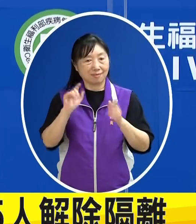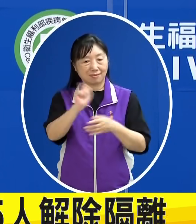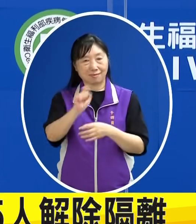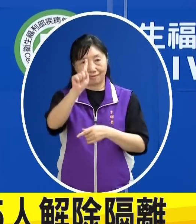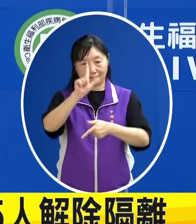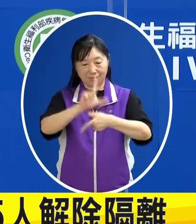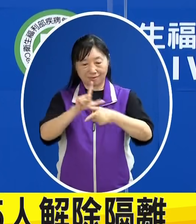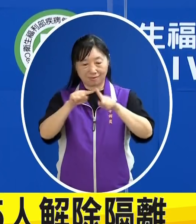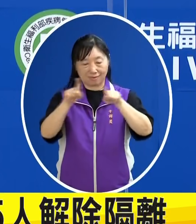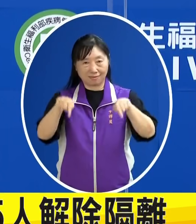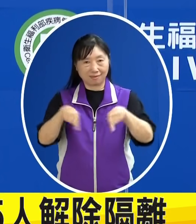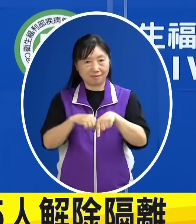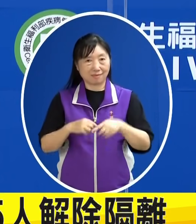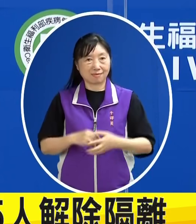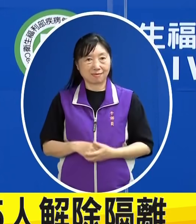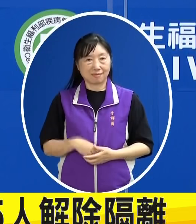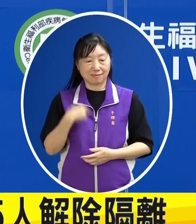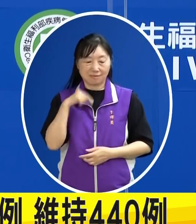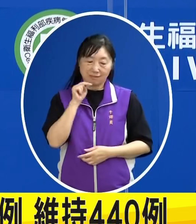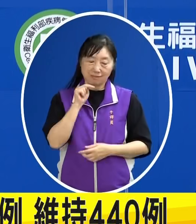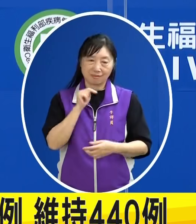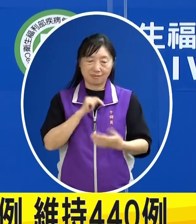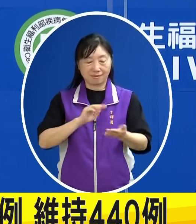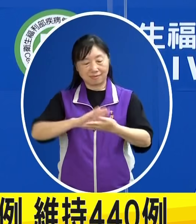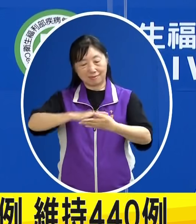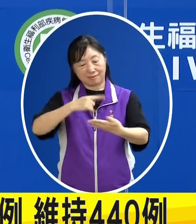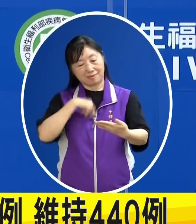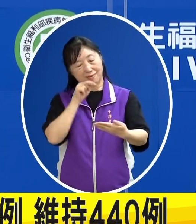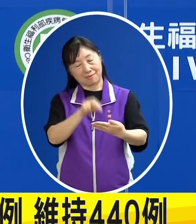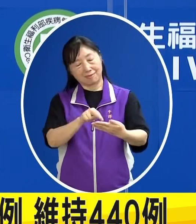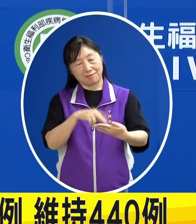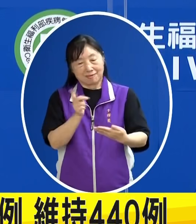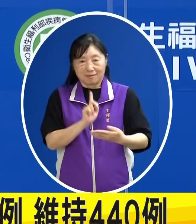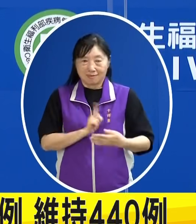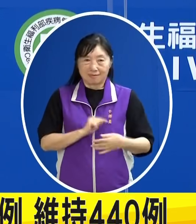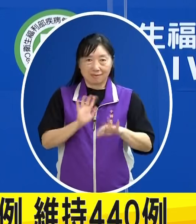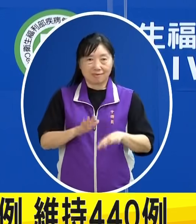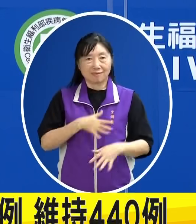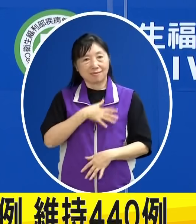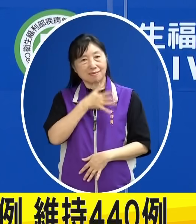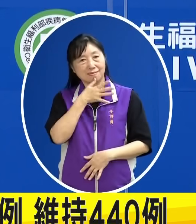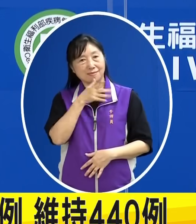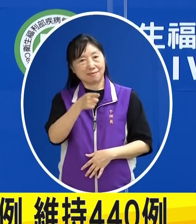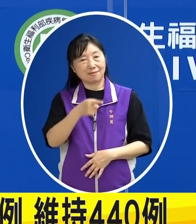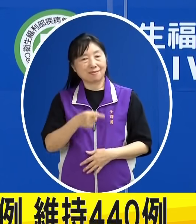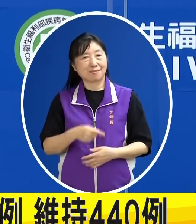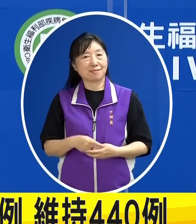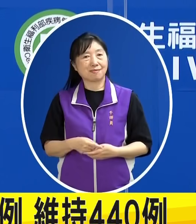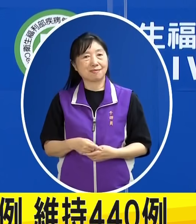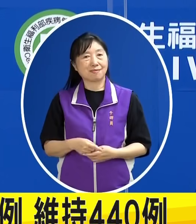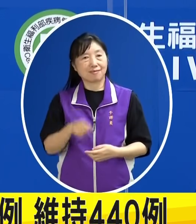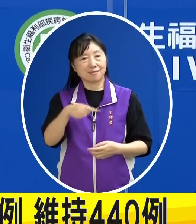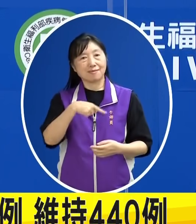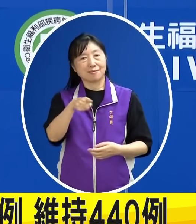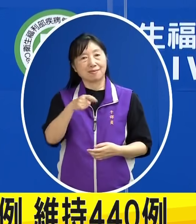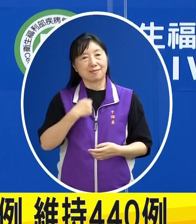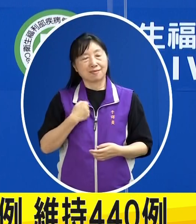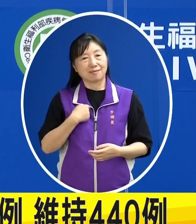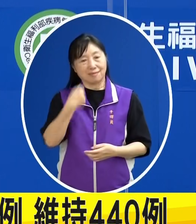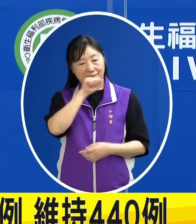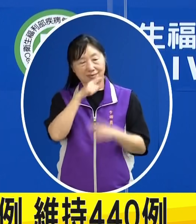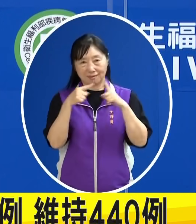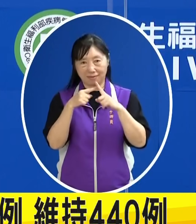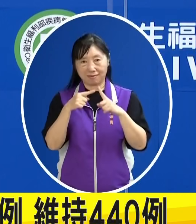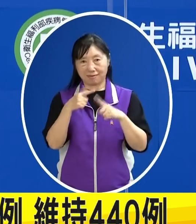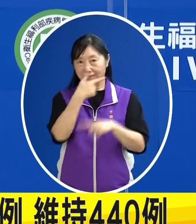片让我也觉得非常的感动，跟大家来分享。你可以看看就是说我们台湾人真的